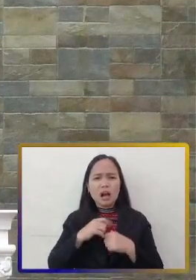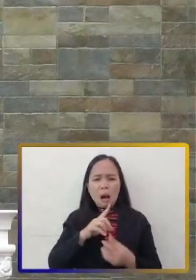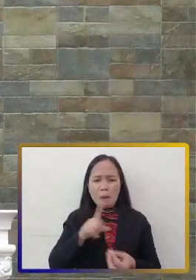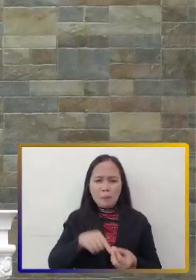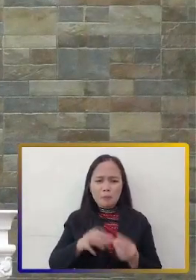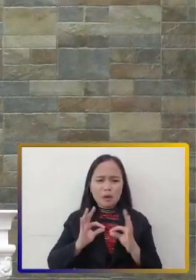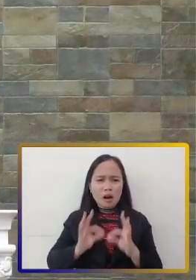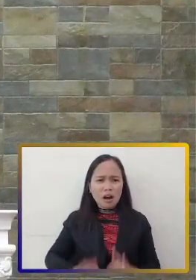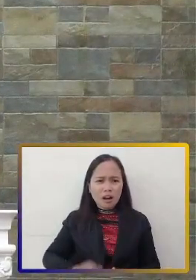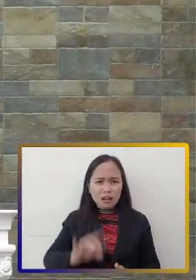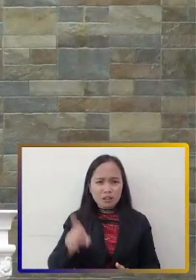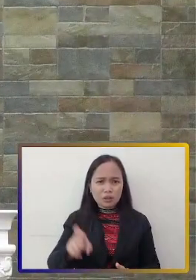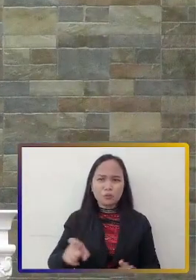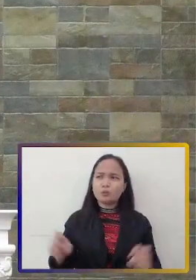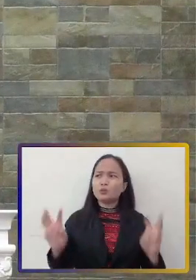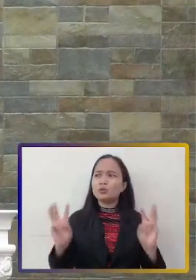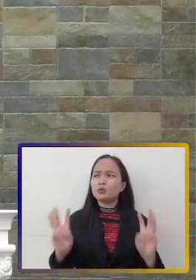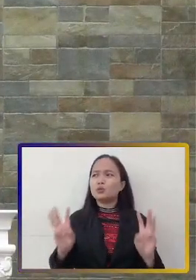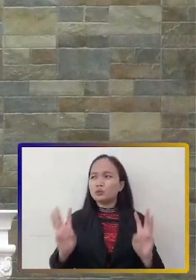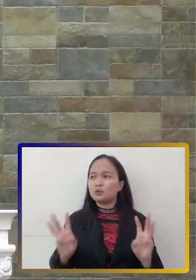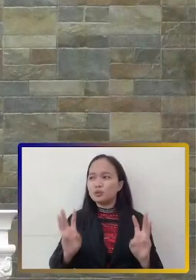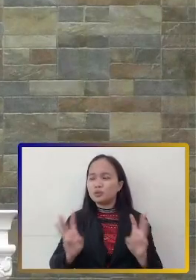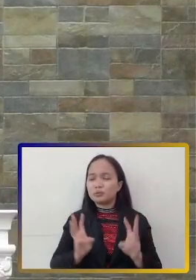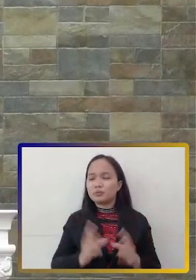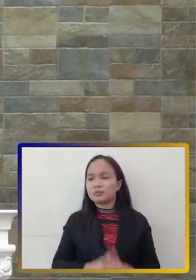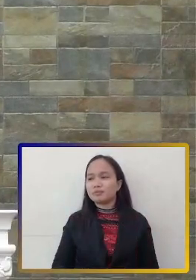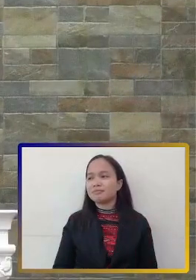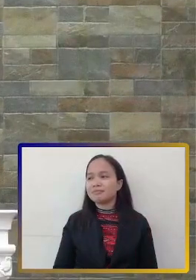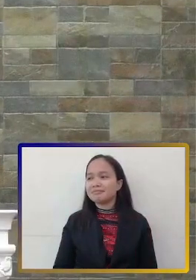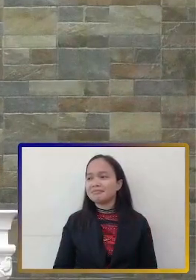Wow! Kakaiba kayong nilalang.